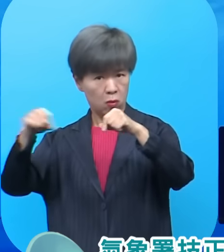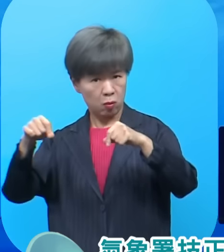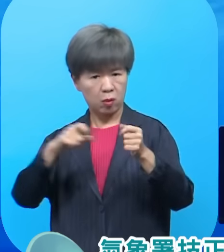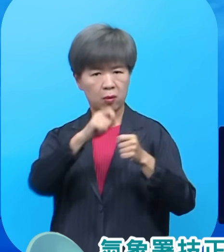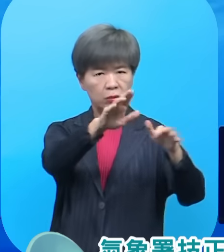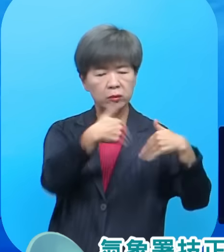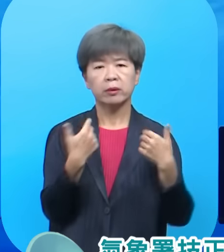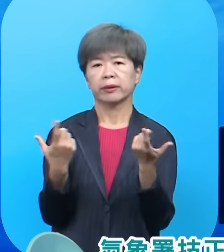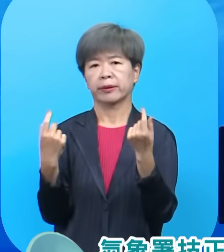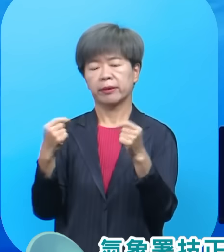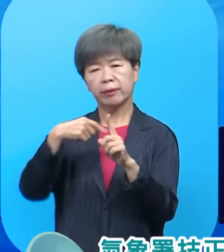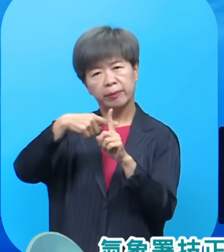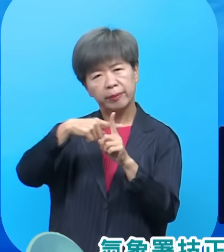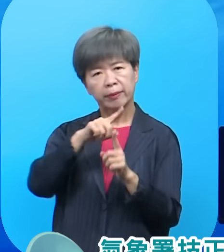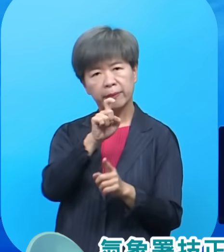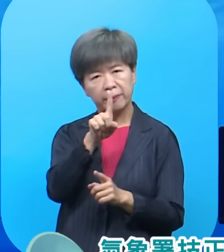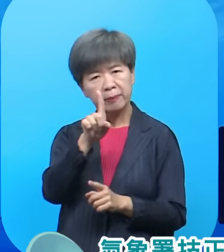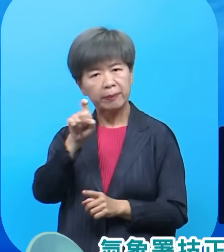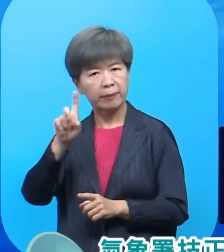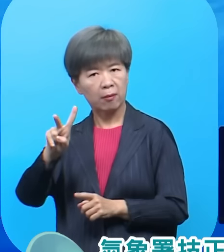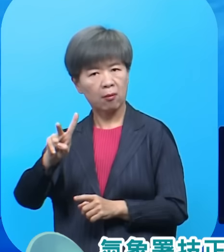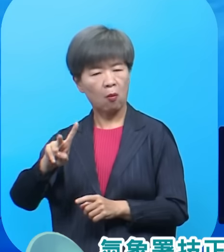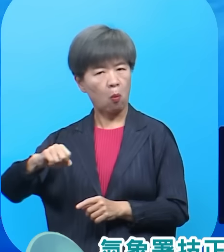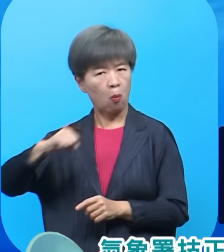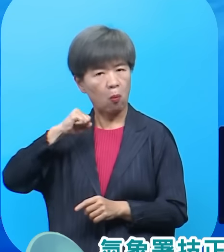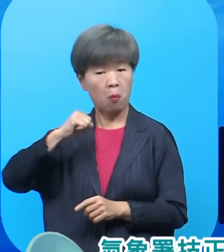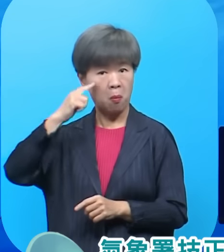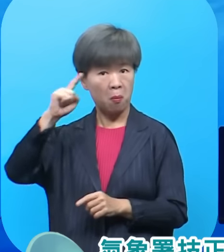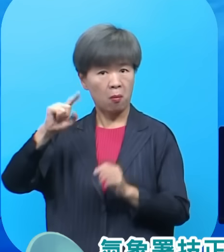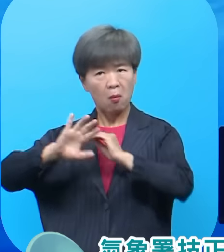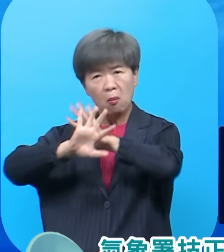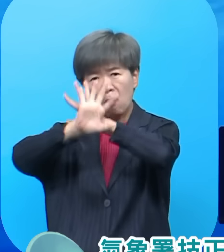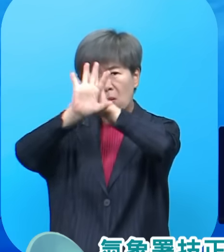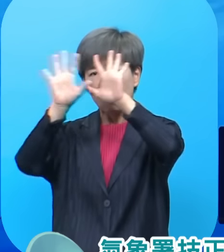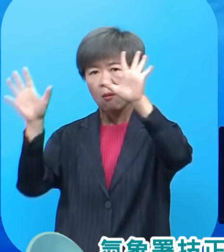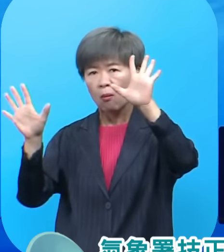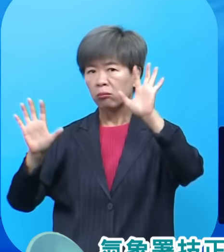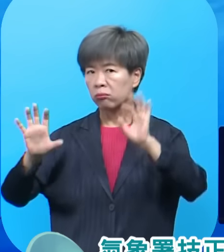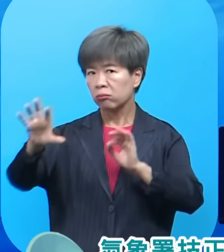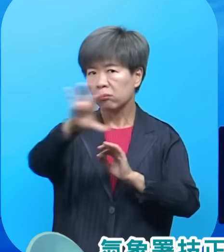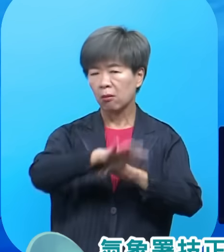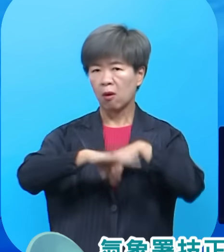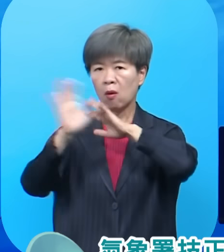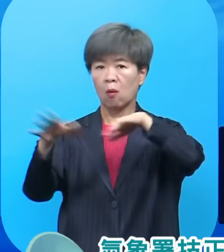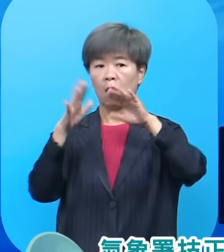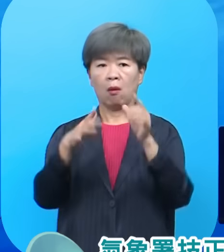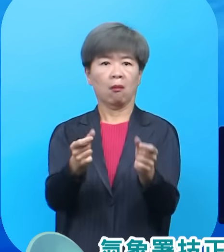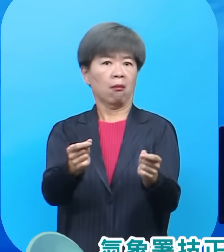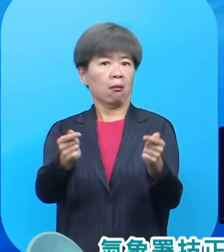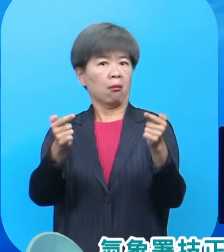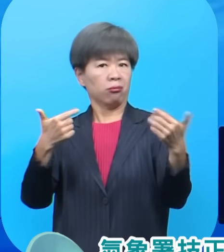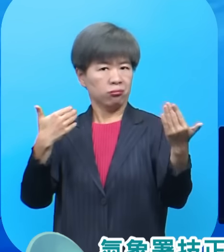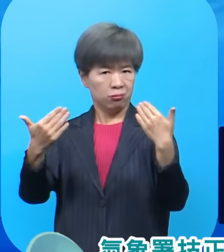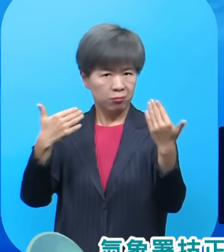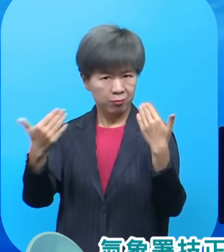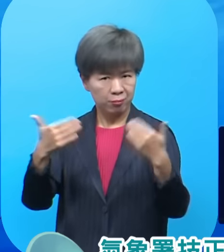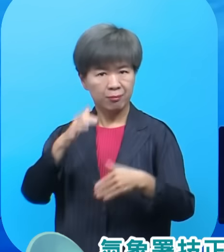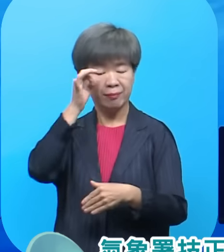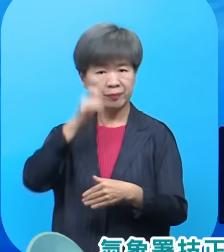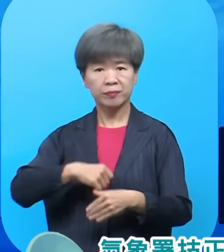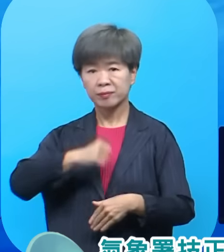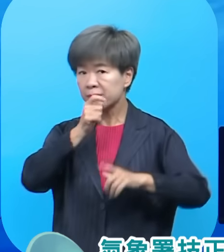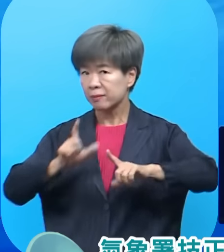春依旧维持11到12级的强阵风。明天清晨开始，其实各地的风力都起风了，尤其我们可以看到连